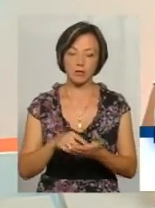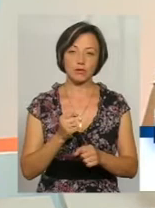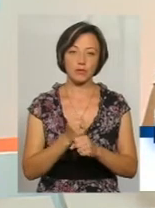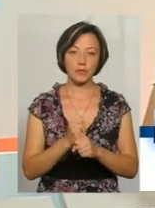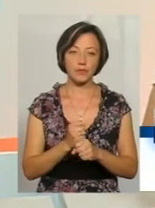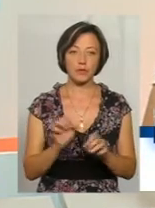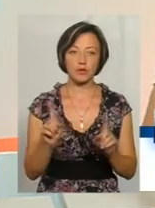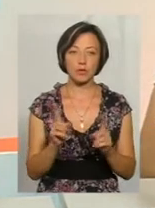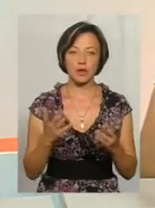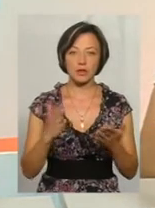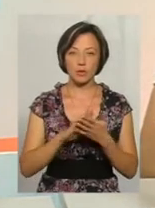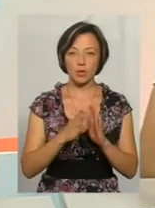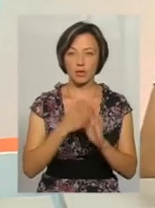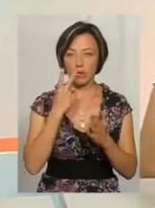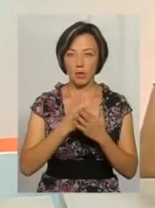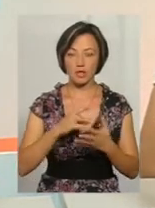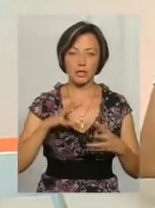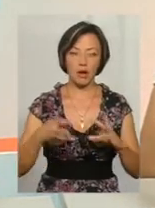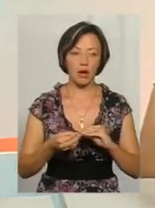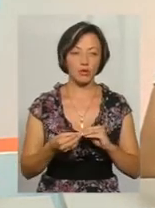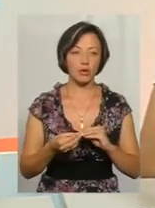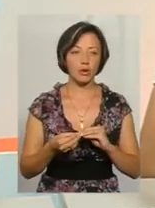щоб якусь картину побачити загальну.